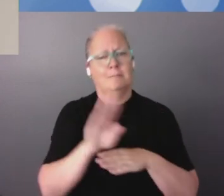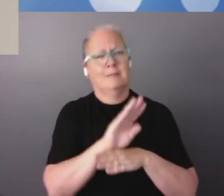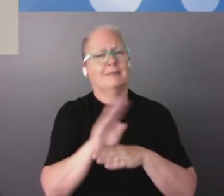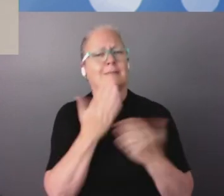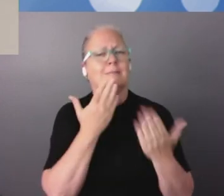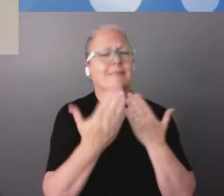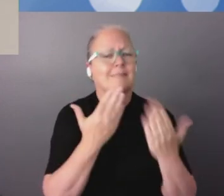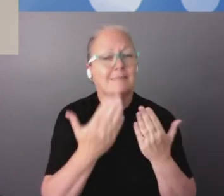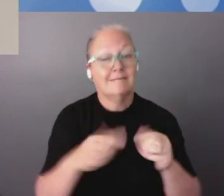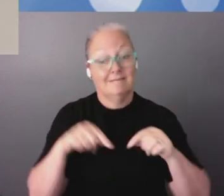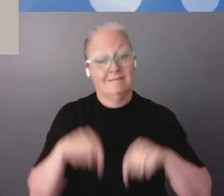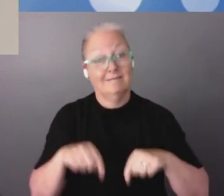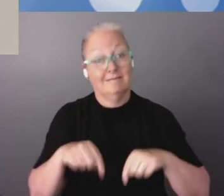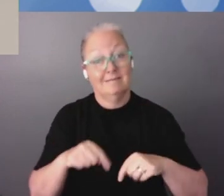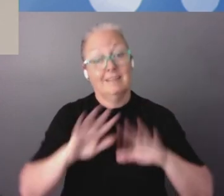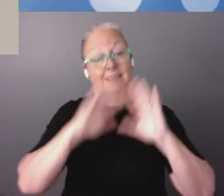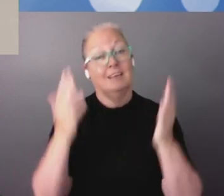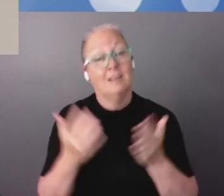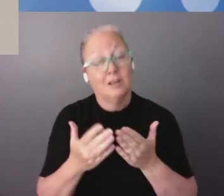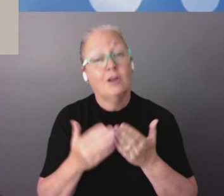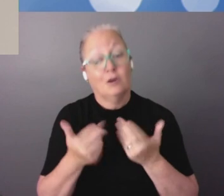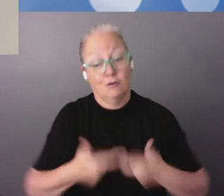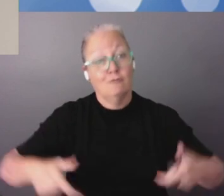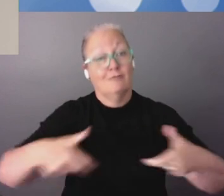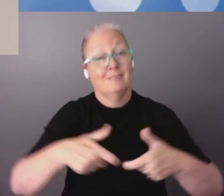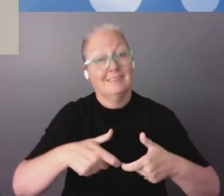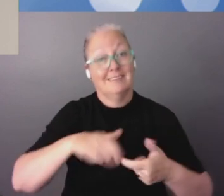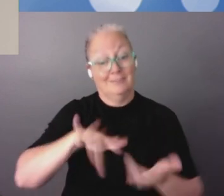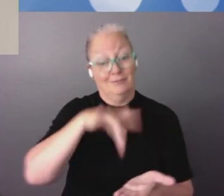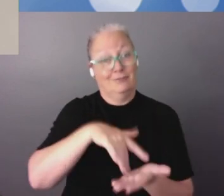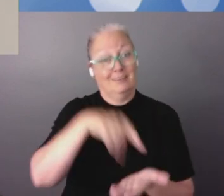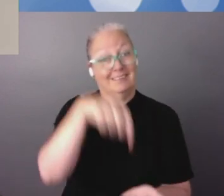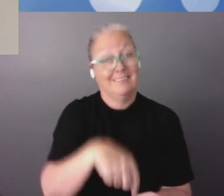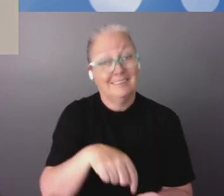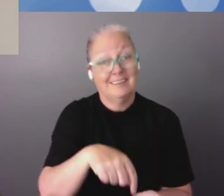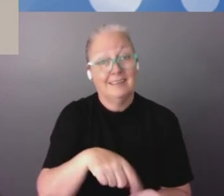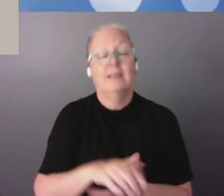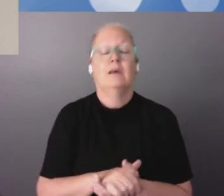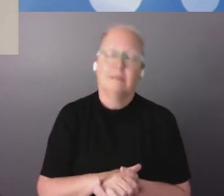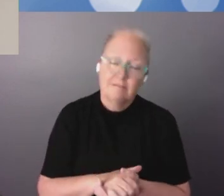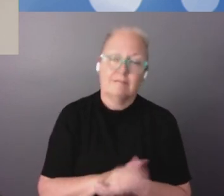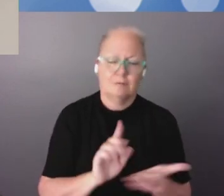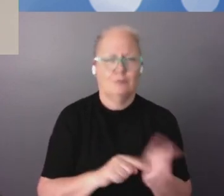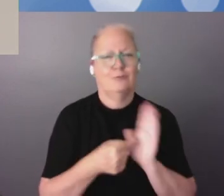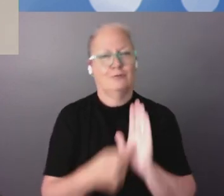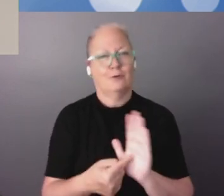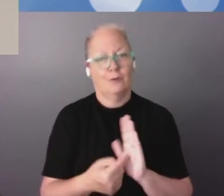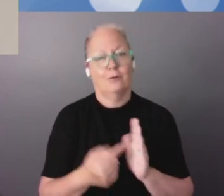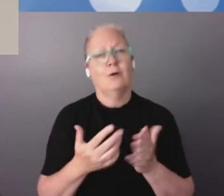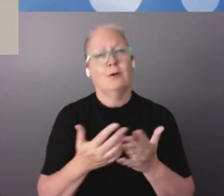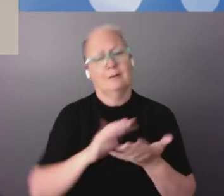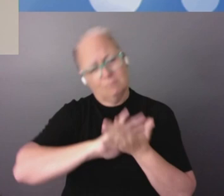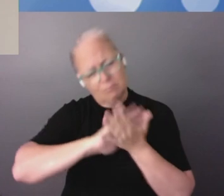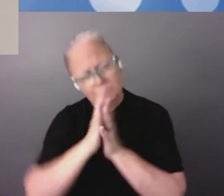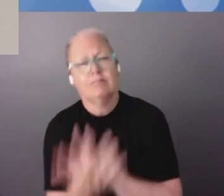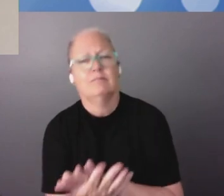常重要会议的中心。我们目前所在的这个展览中心也是我们城市非常大变化的